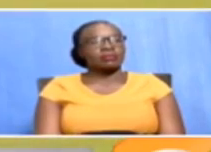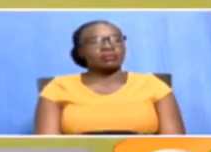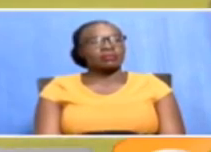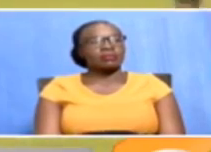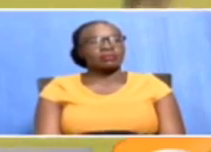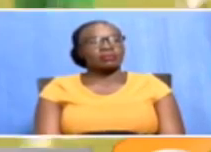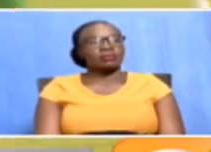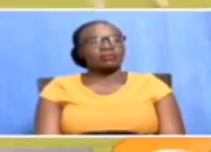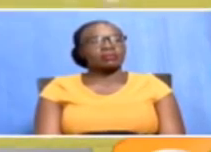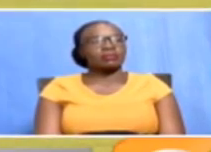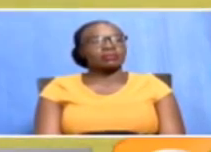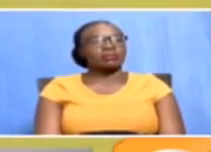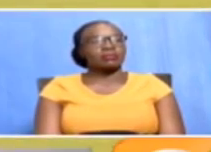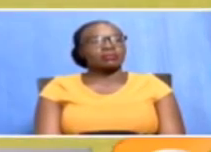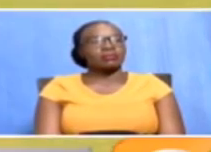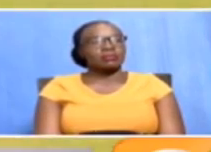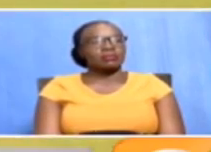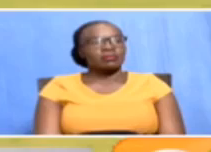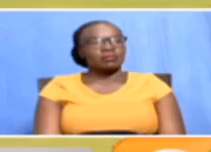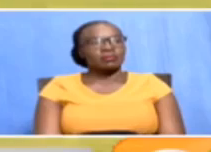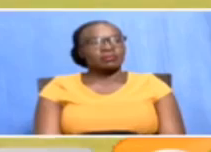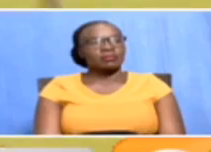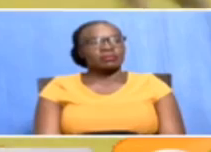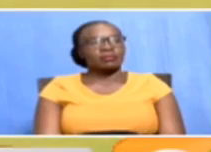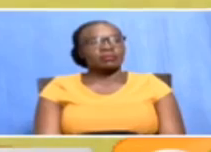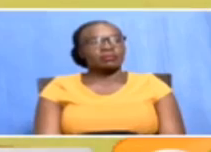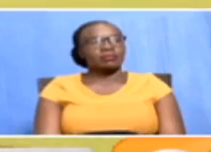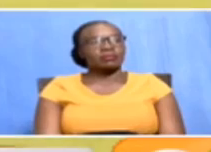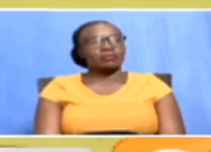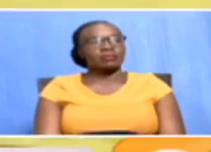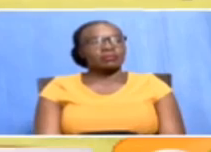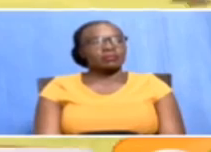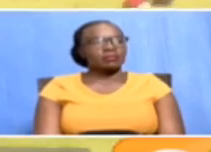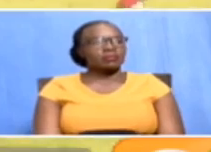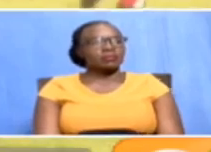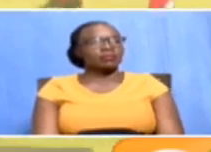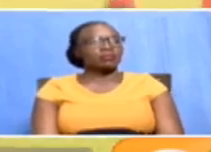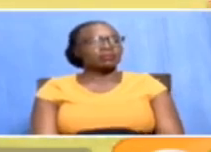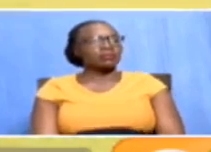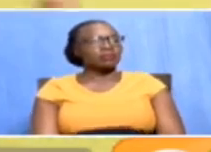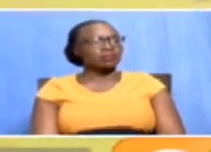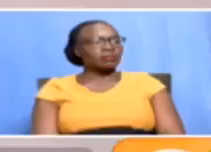Rico. Want to score? Gosh, Gauza.